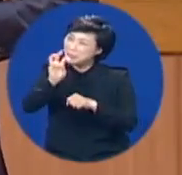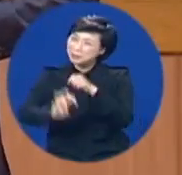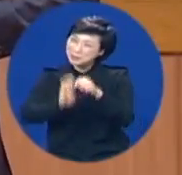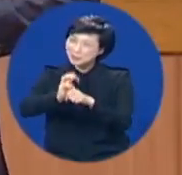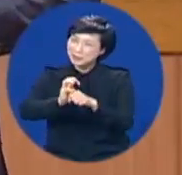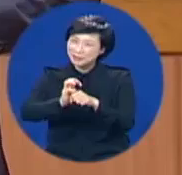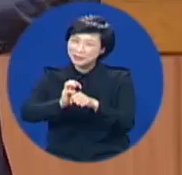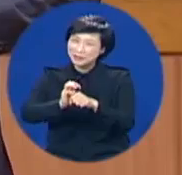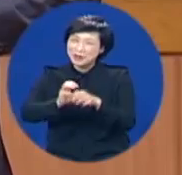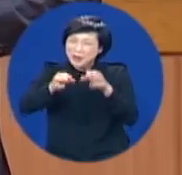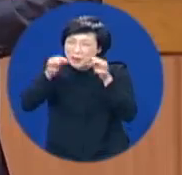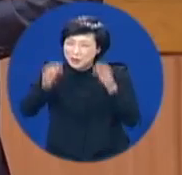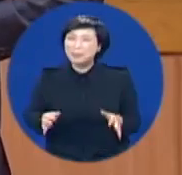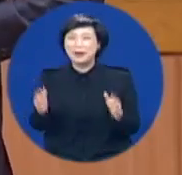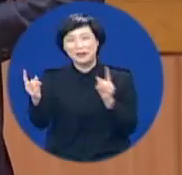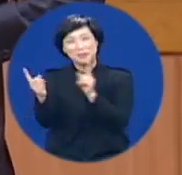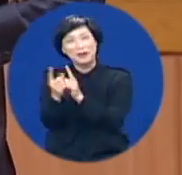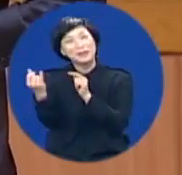거.